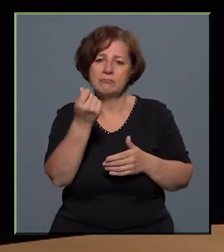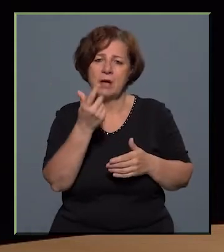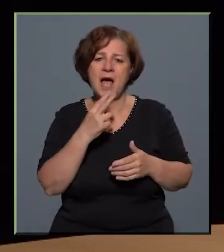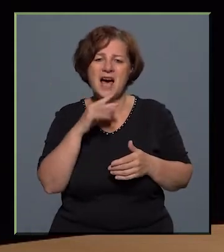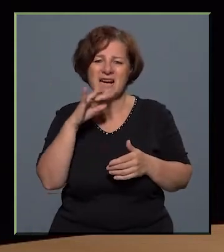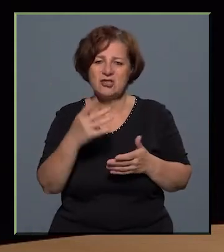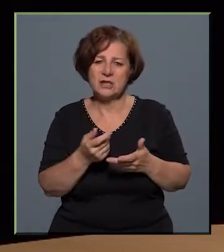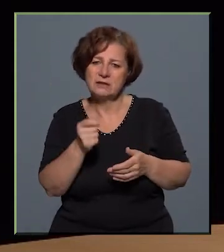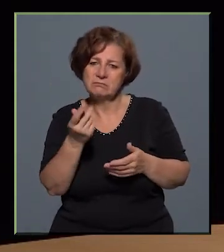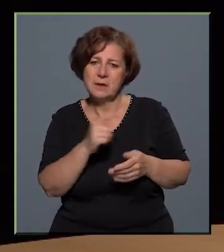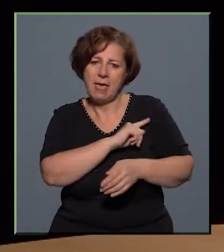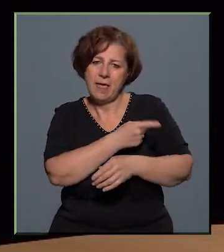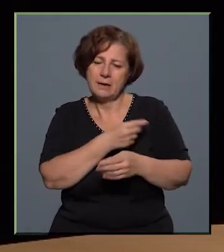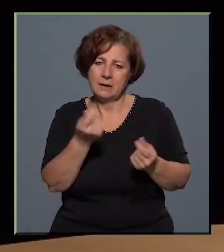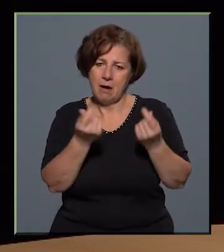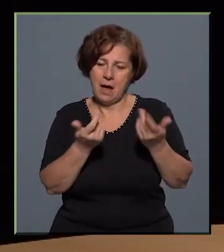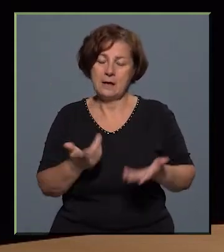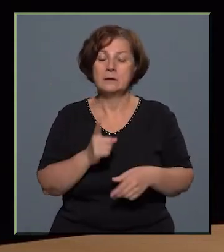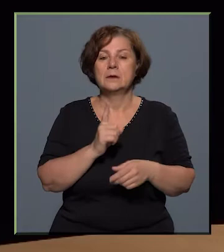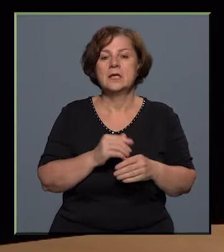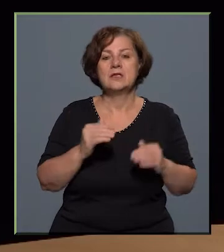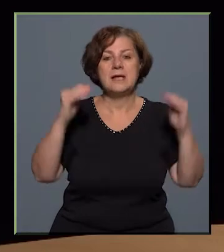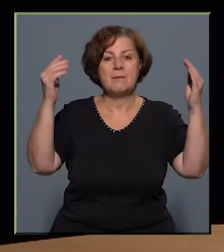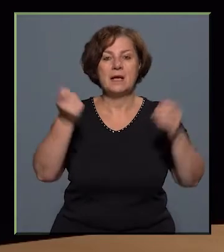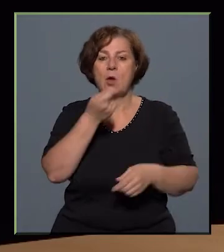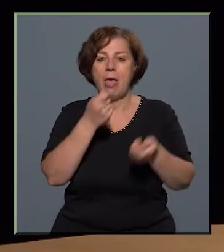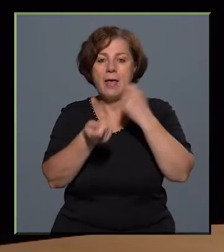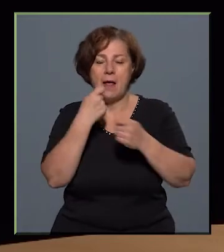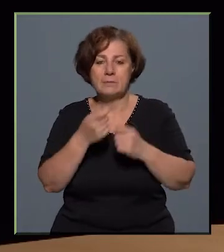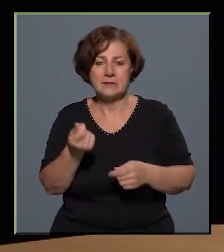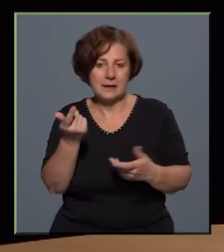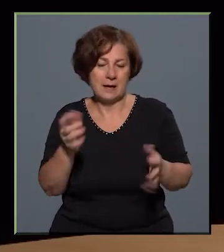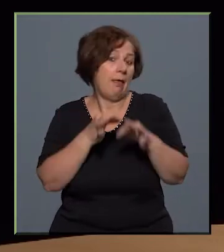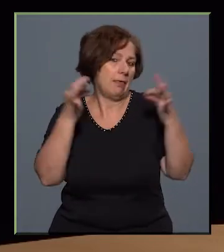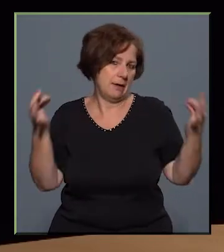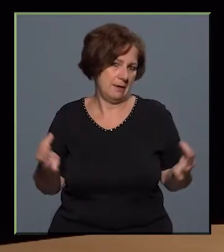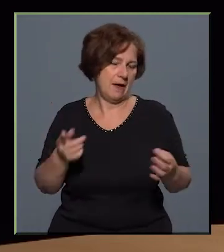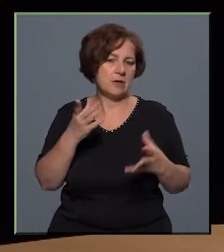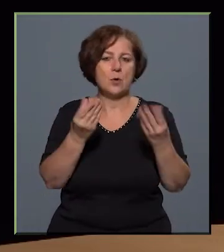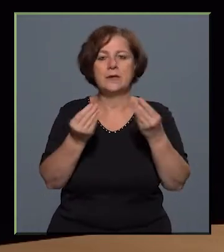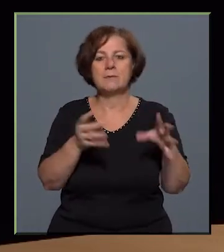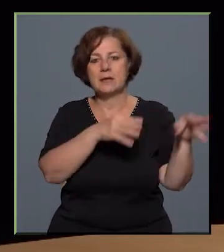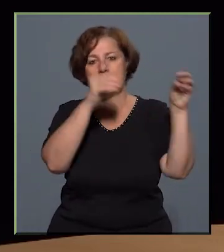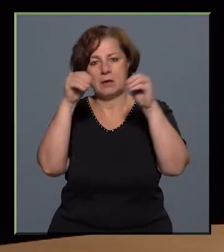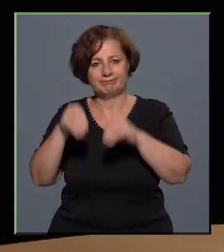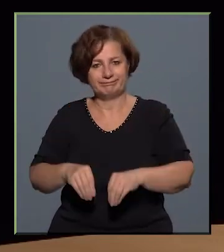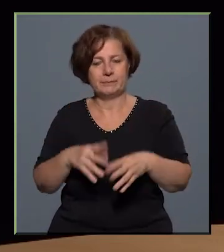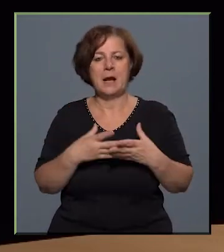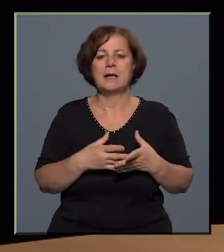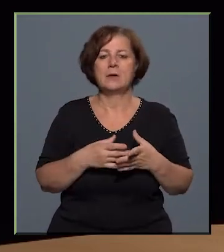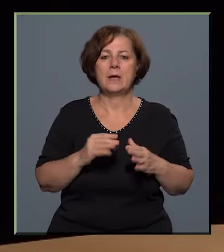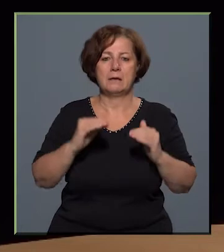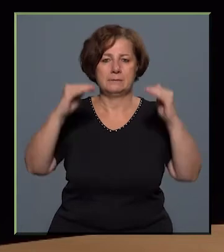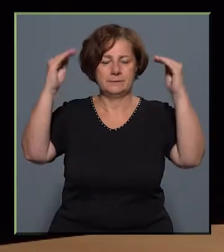rezsit, és az emelkedő élelmiszerárak ugye nyilván az ő termékeikbe is